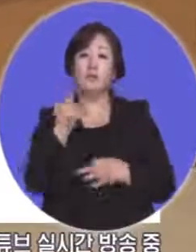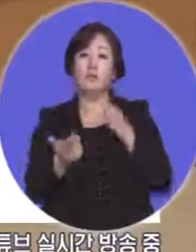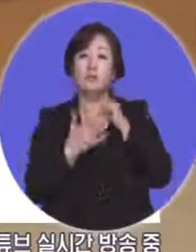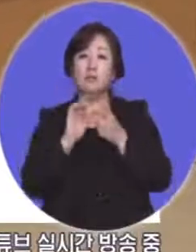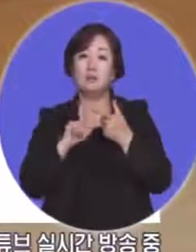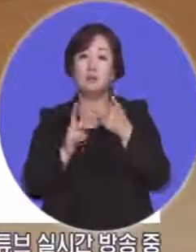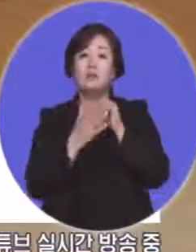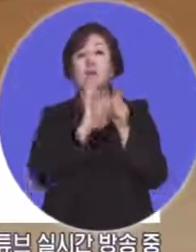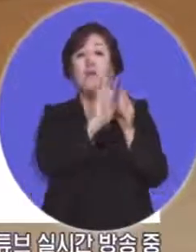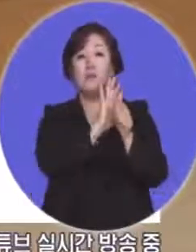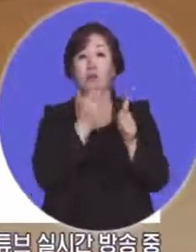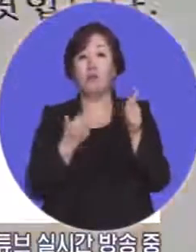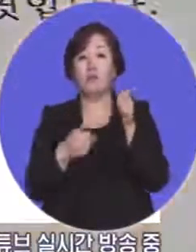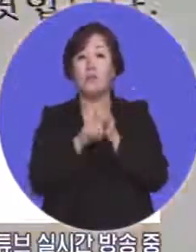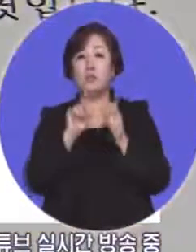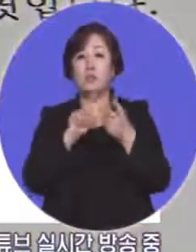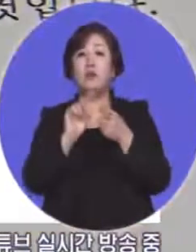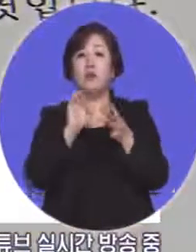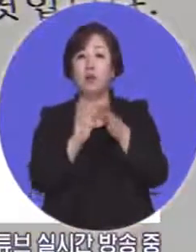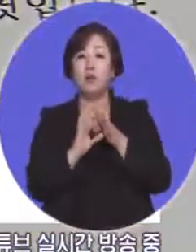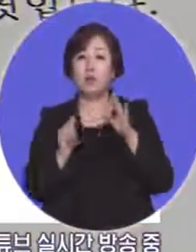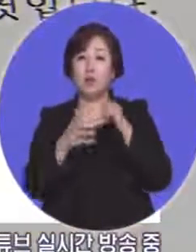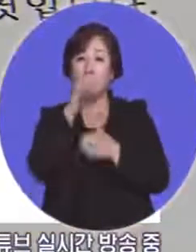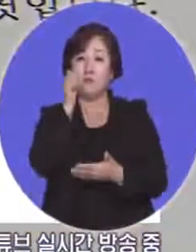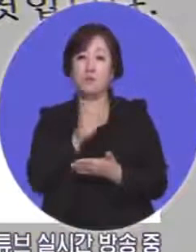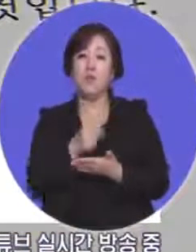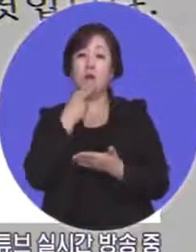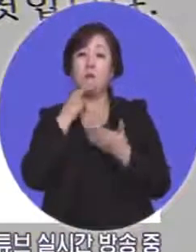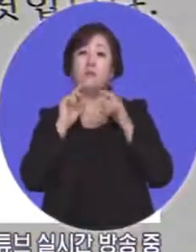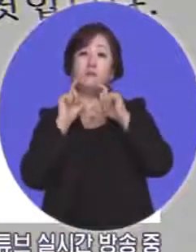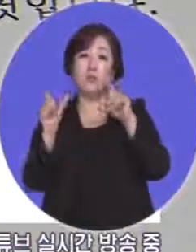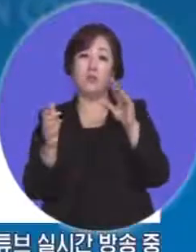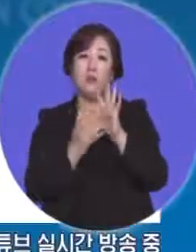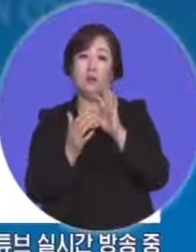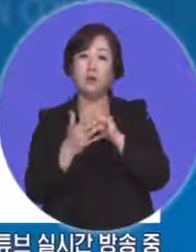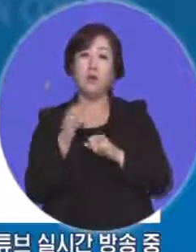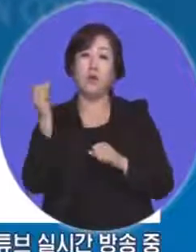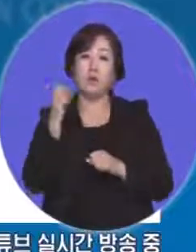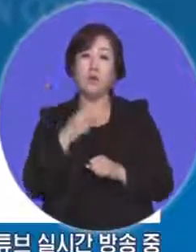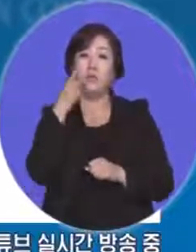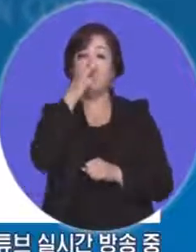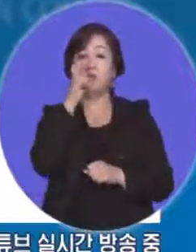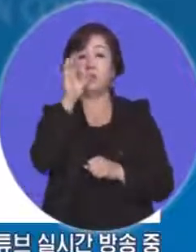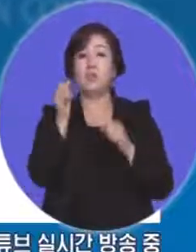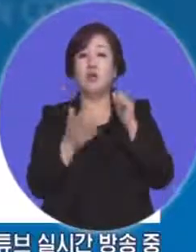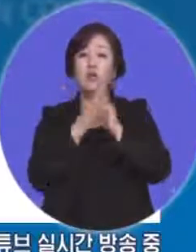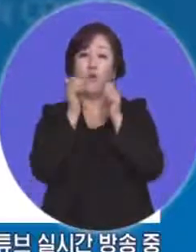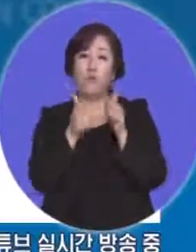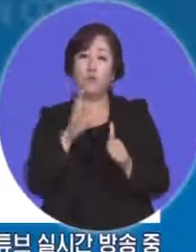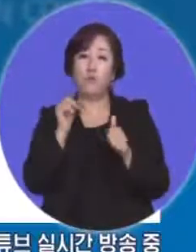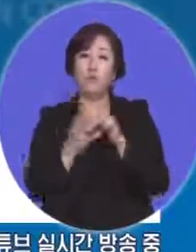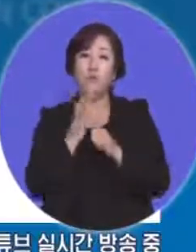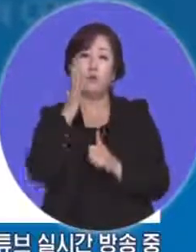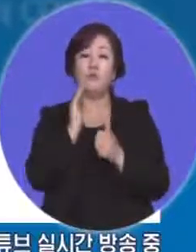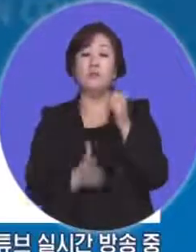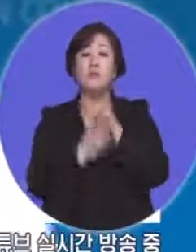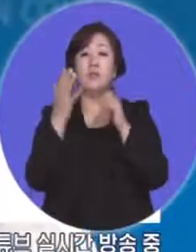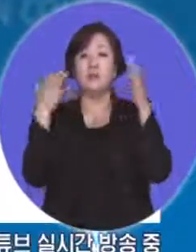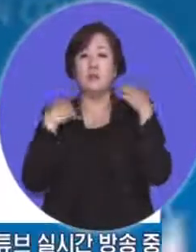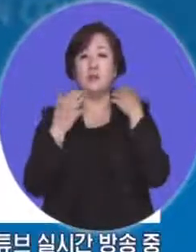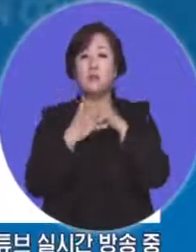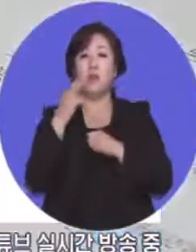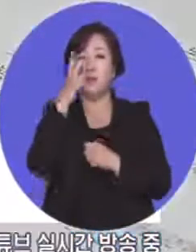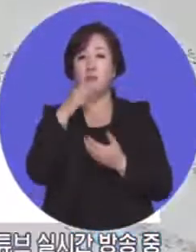유리한 증언들을 모아 관련자들을 무혐의 처분했다고 주장하며 재조사와 법무부의 울산지검 감찰을